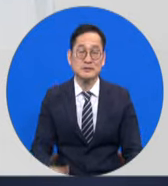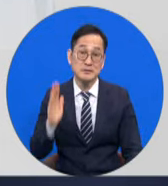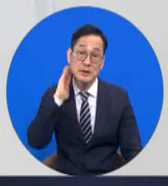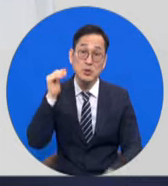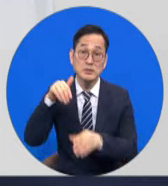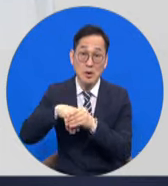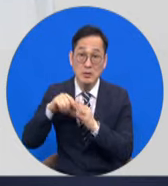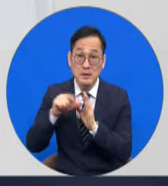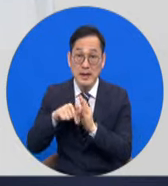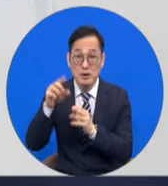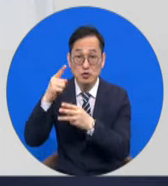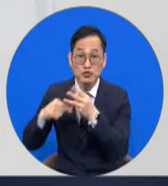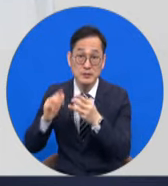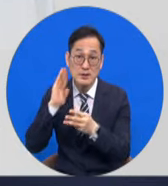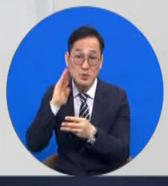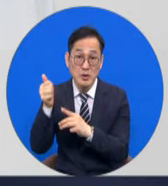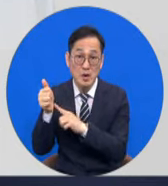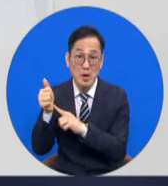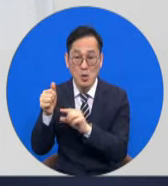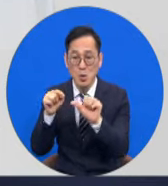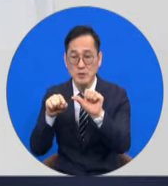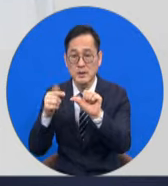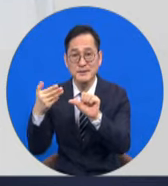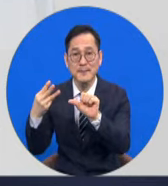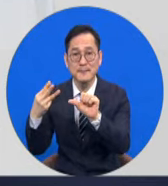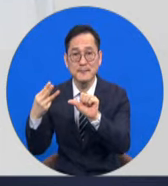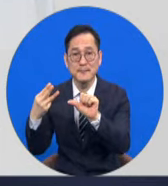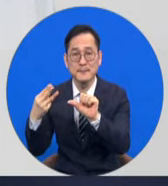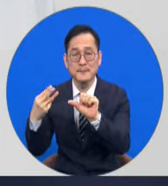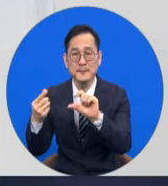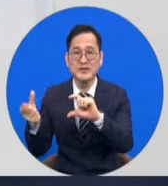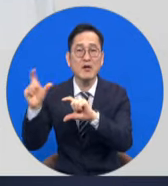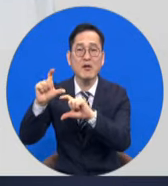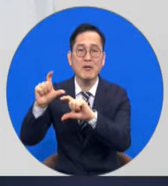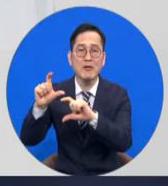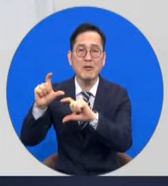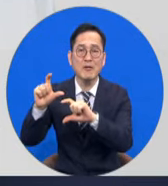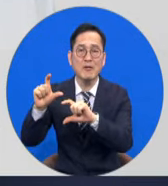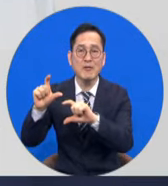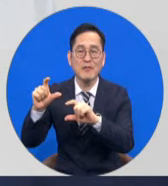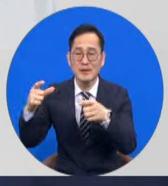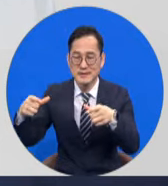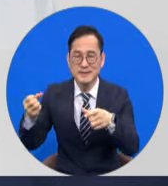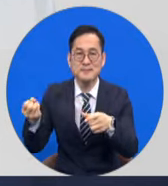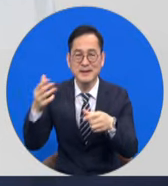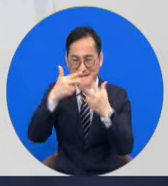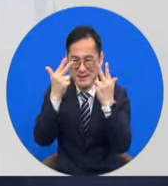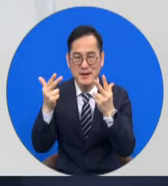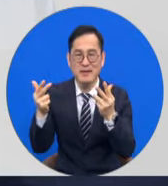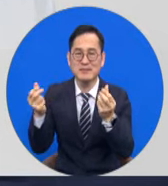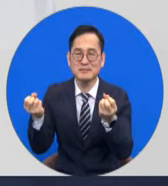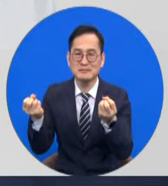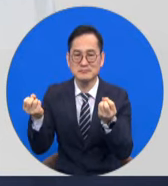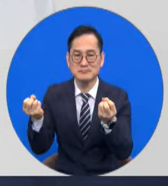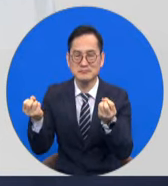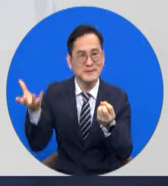때는요. 윤석열 대통령이 5.39%포인트 차이로 이 지역에서 이재명 후보를